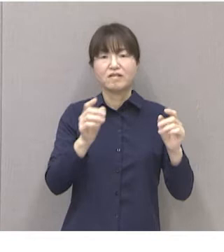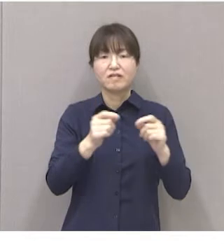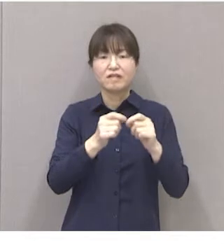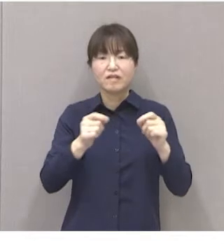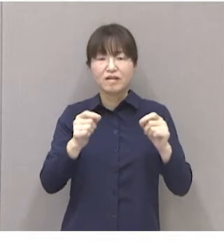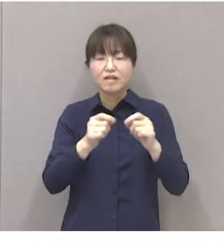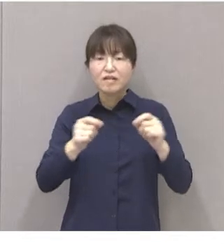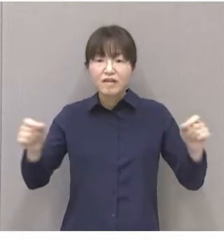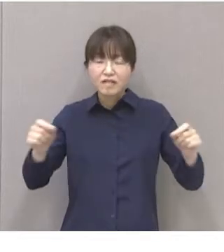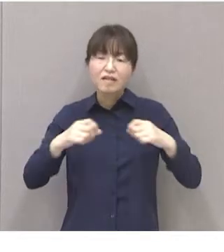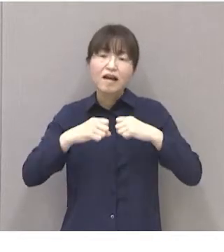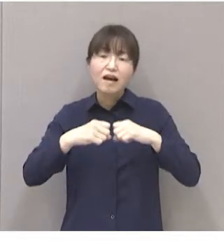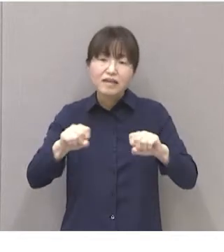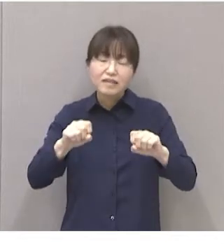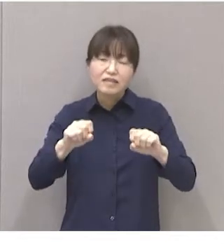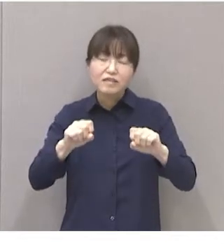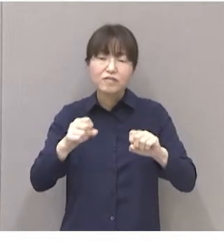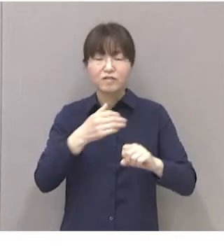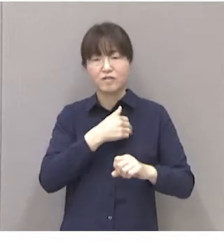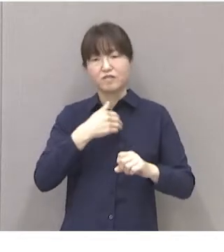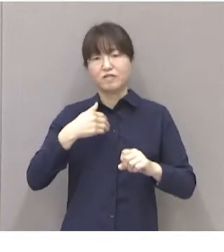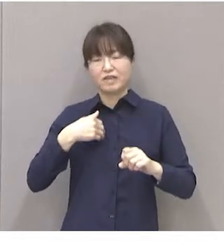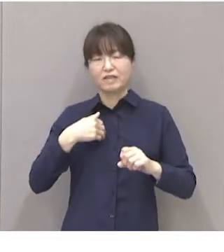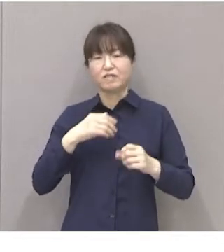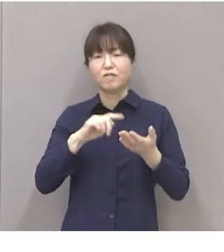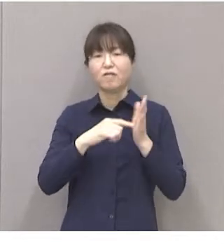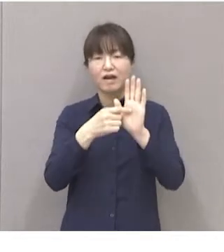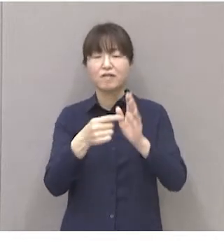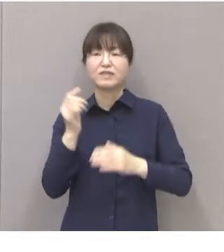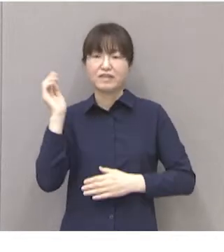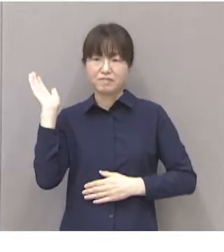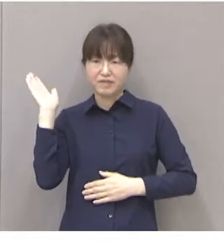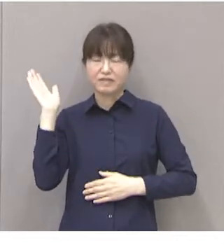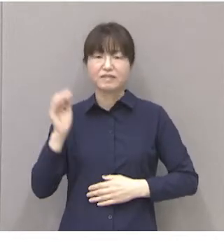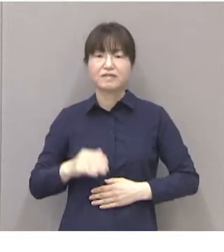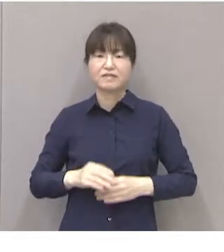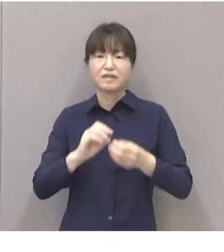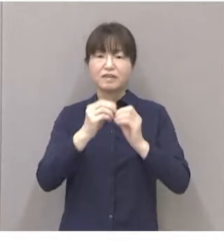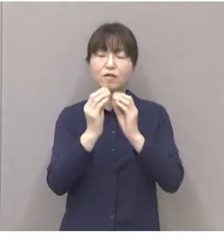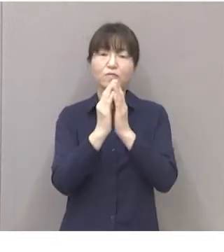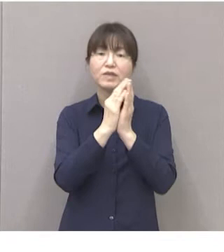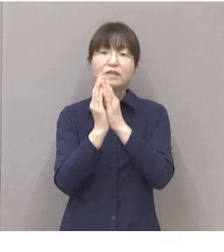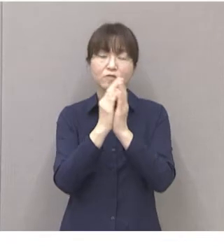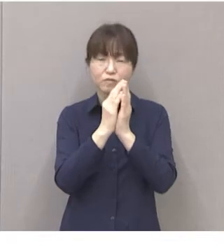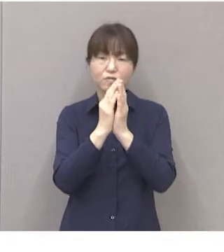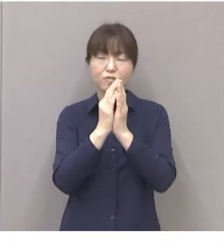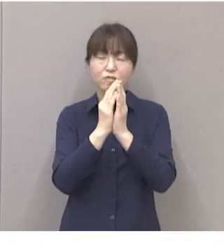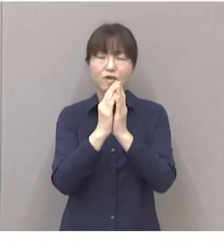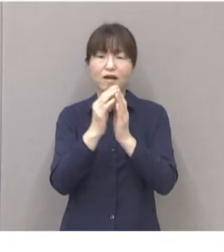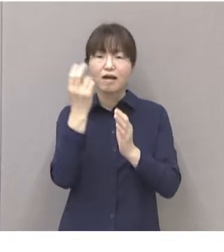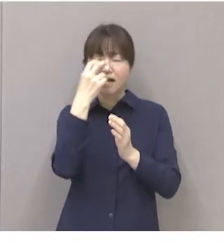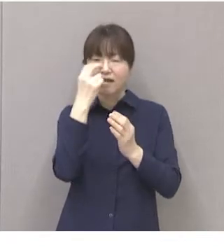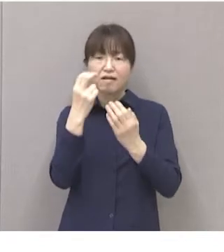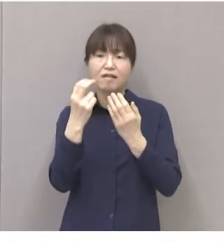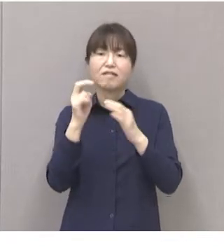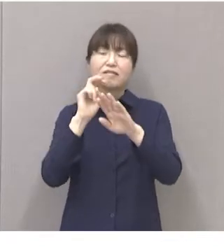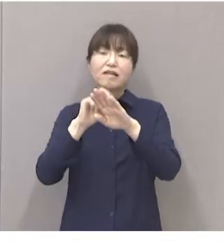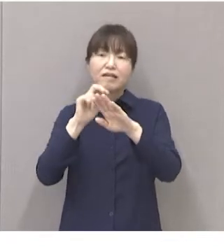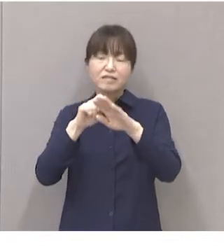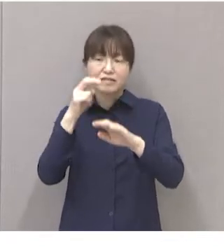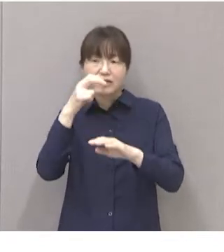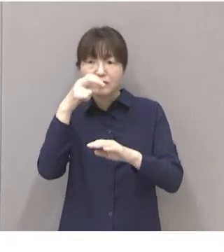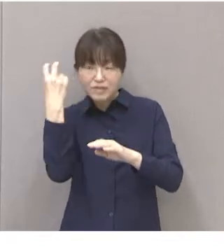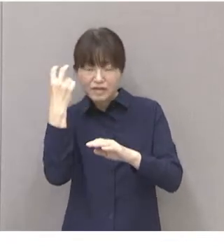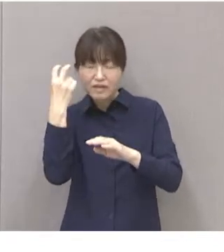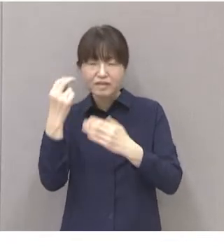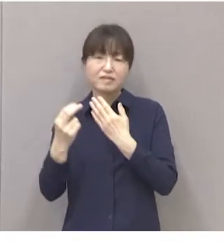どれくらい生存率に差があるかというのを表したものなんですねでピンクの方の棒が検診で受診した形